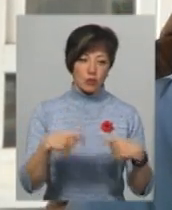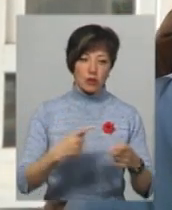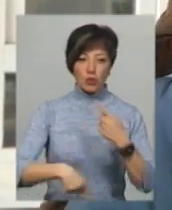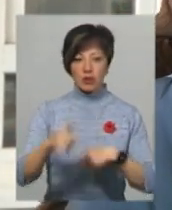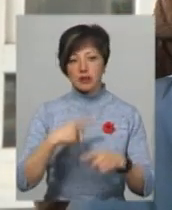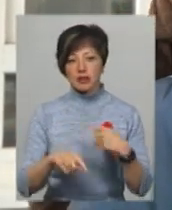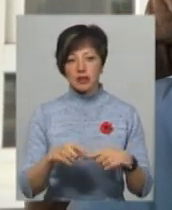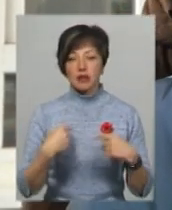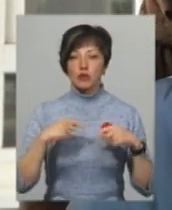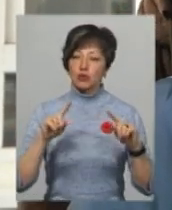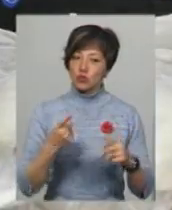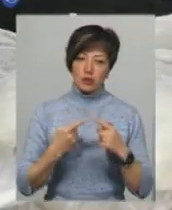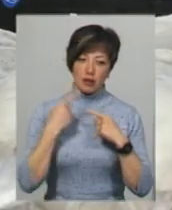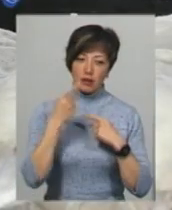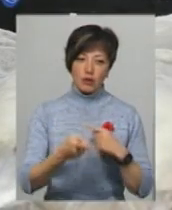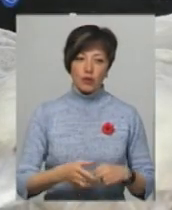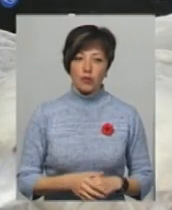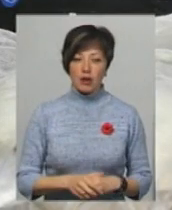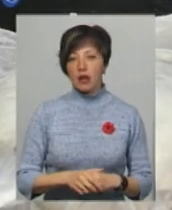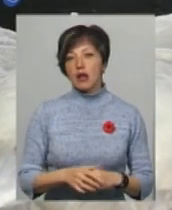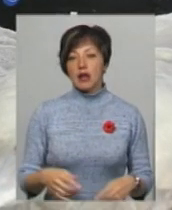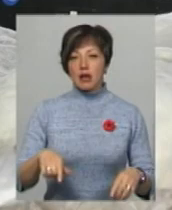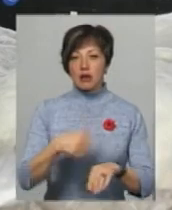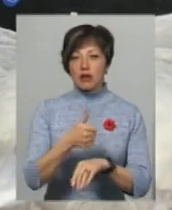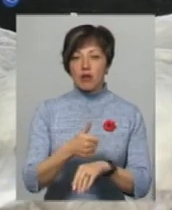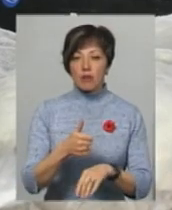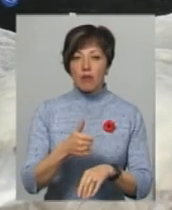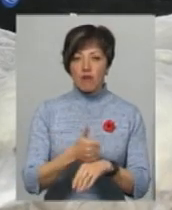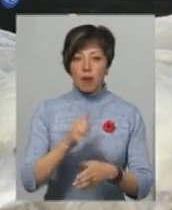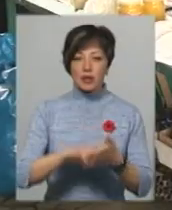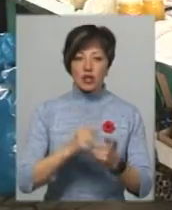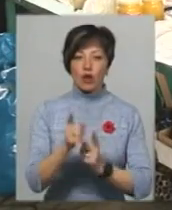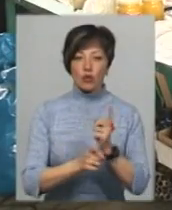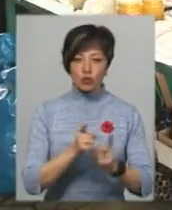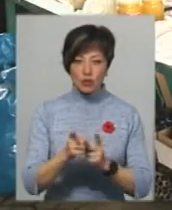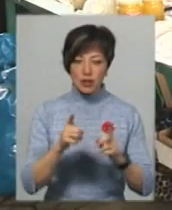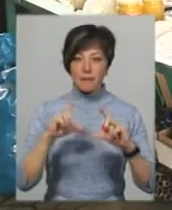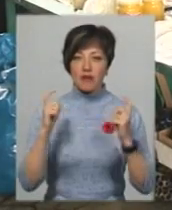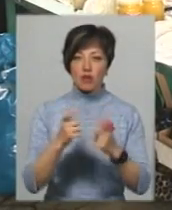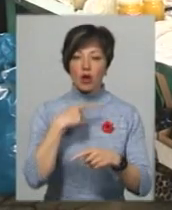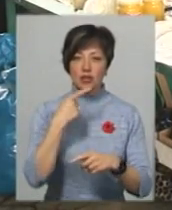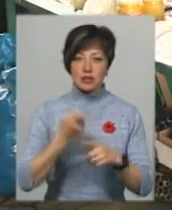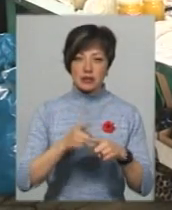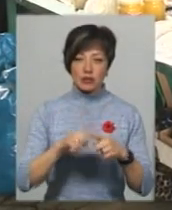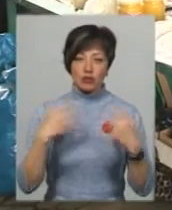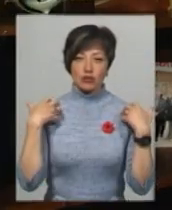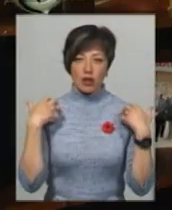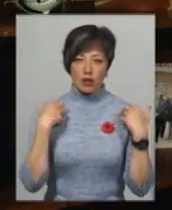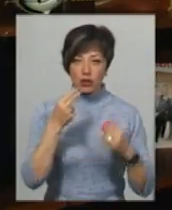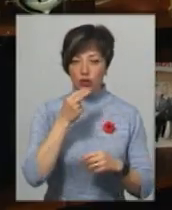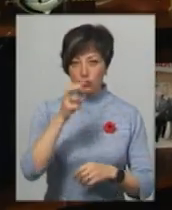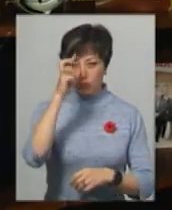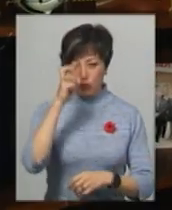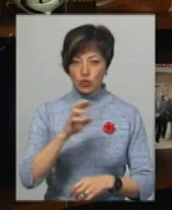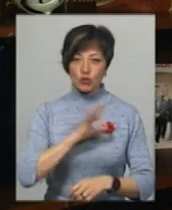назад. Нам дуже далеко дають. Саме молочка – головна причина реконструкції павільйону, каже начальник Донаєвецького районного управління Держпродспоживслужби